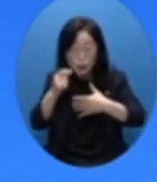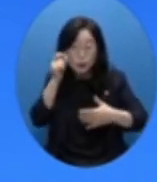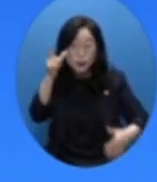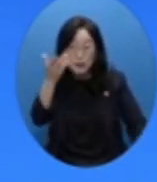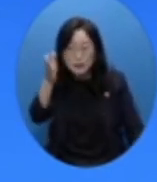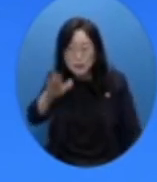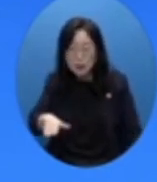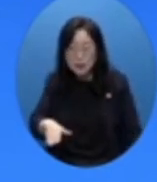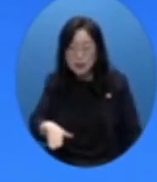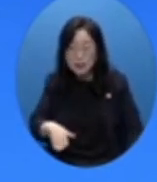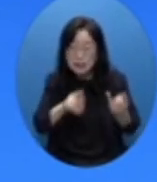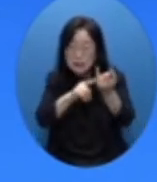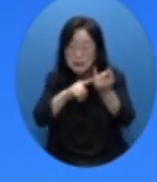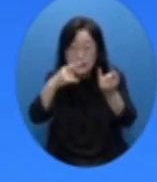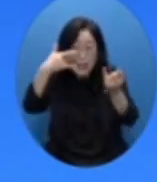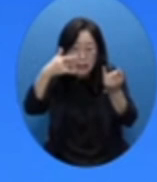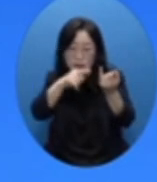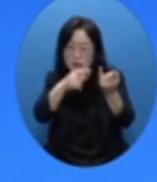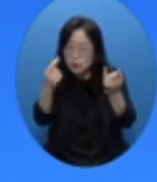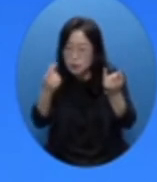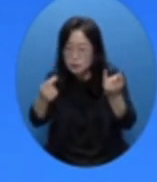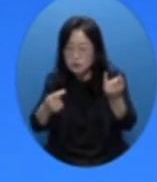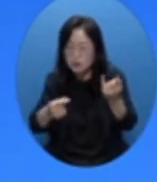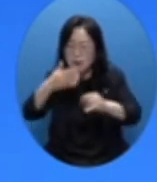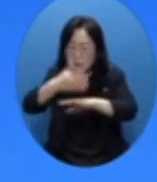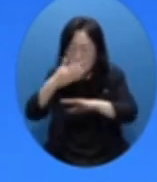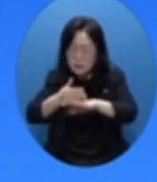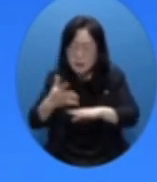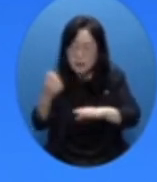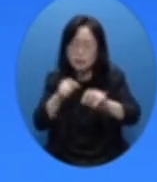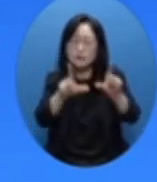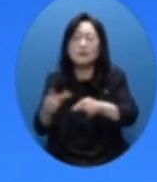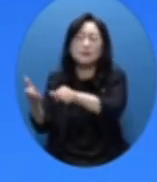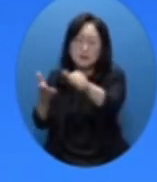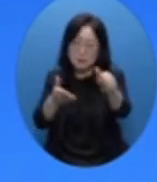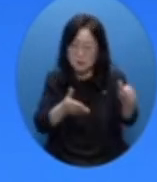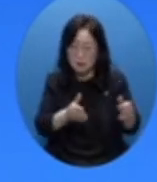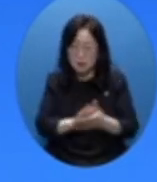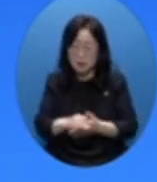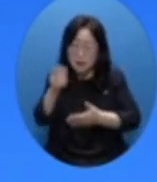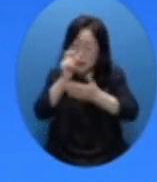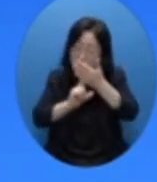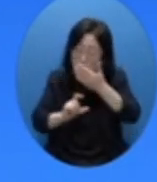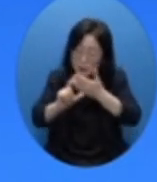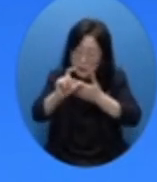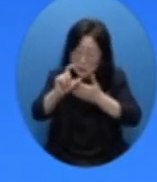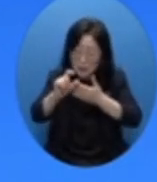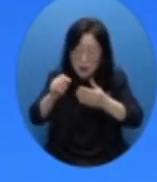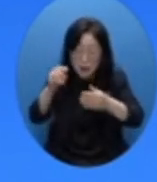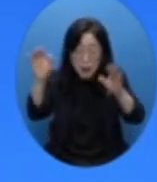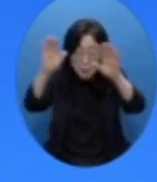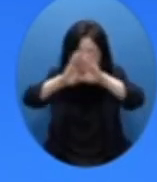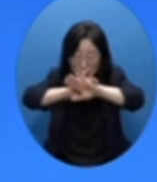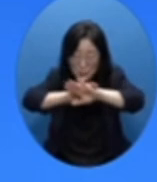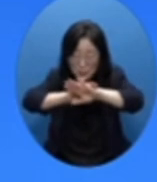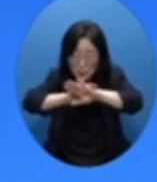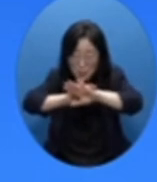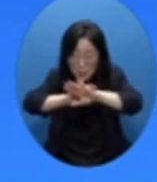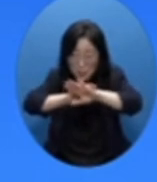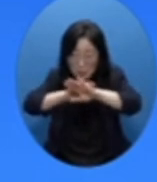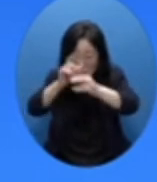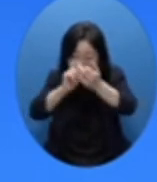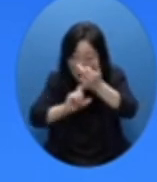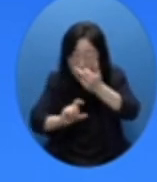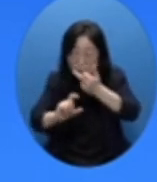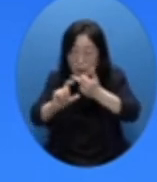처럼 이같은 넘치는 감사 살고 있는지 아침에 밤 지나 곧 아침 해가 뜰 때 야 내가 올 또